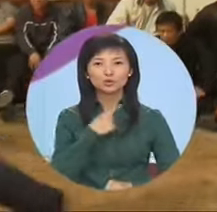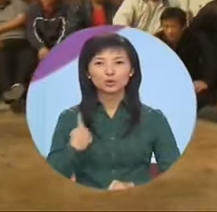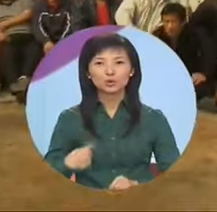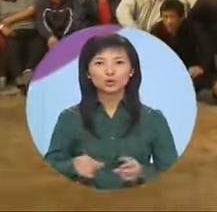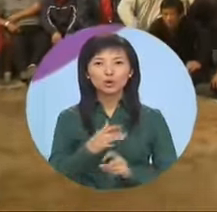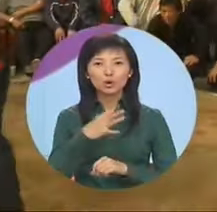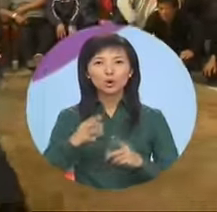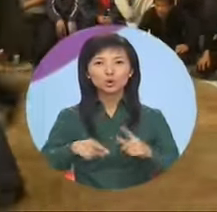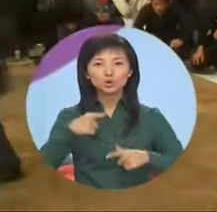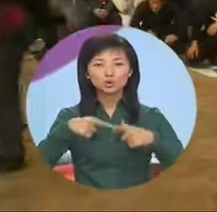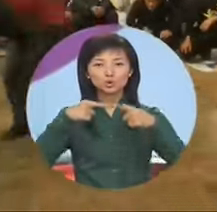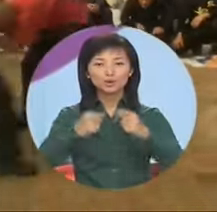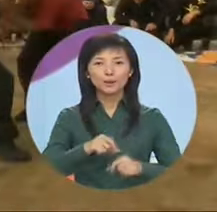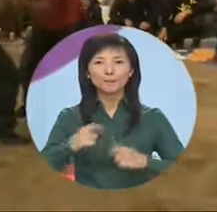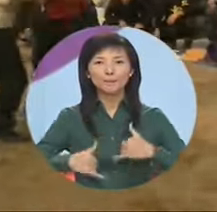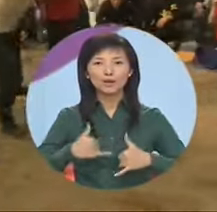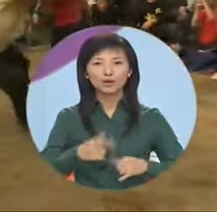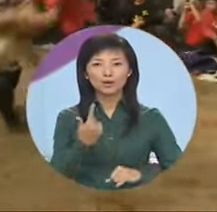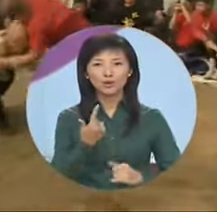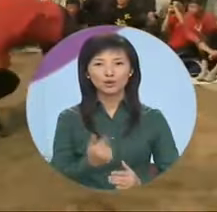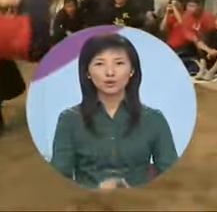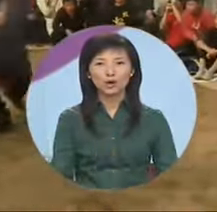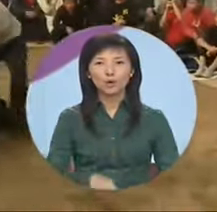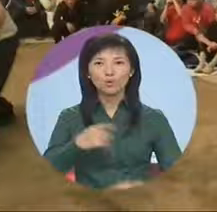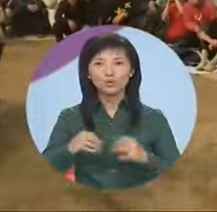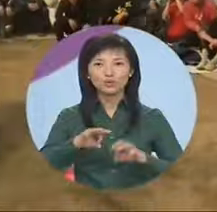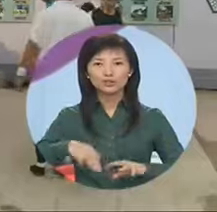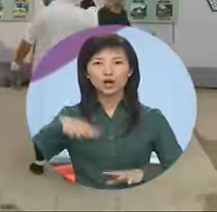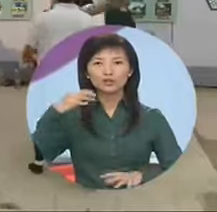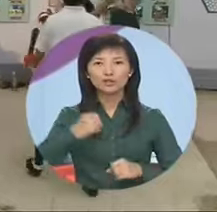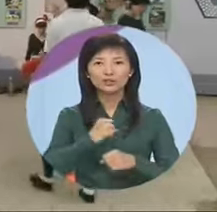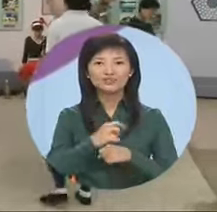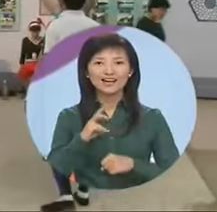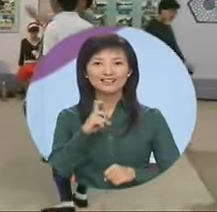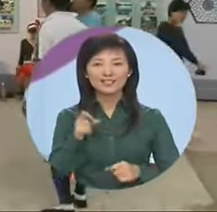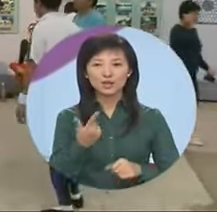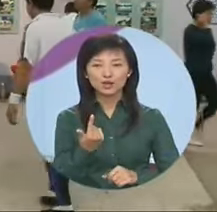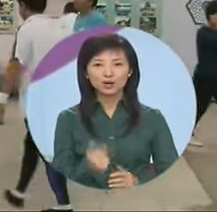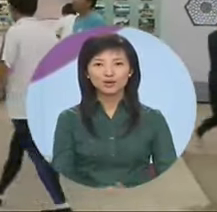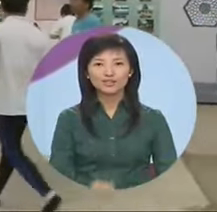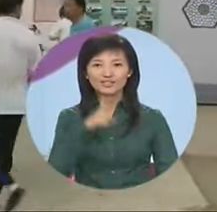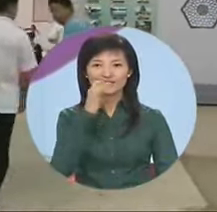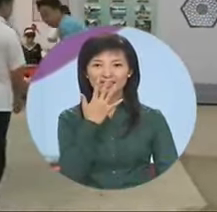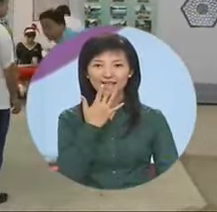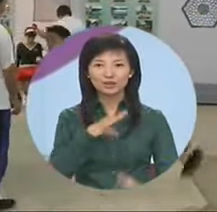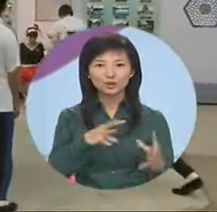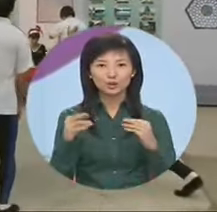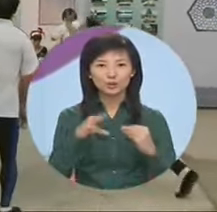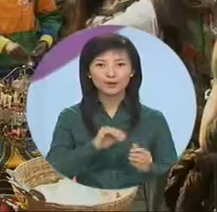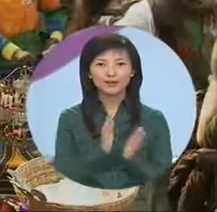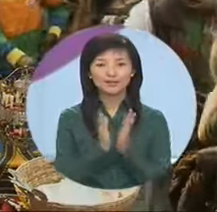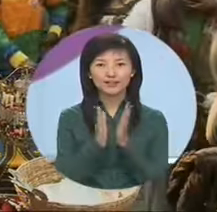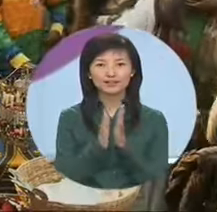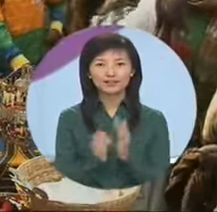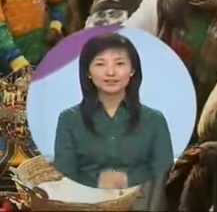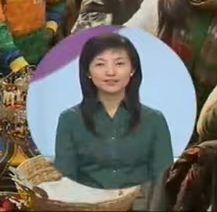翻、空竹等民间体育表演轮番上阵，舞狮、高跷、杂技也依次登场，精彩的传统表演引得观众掌声阵